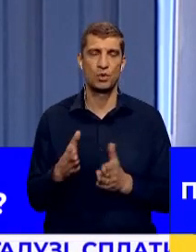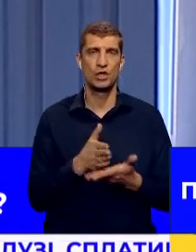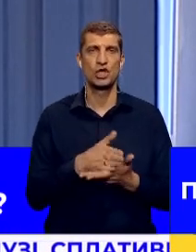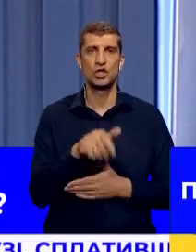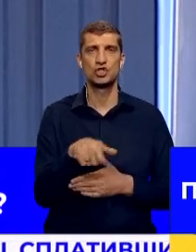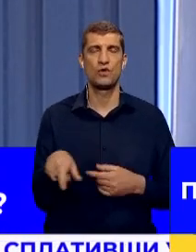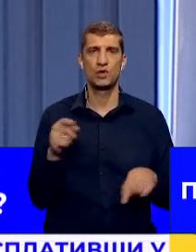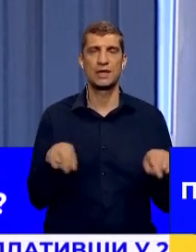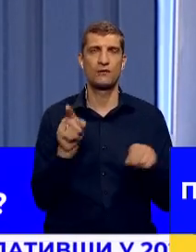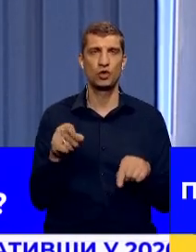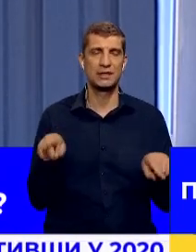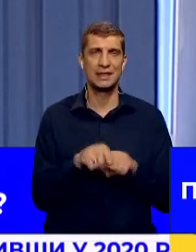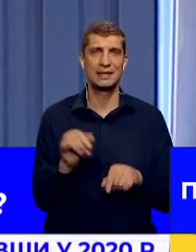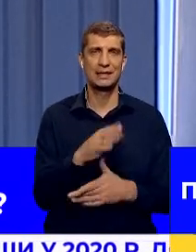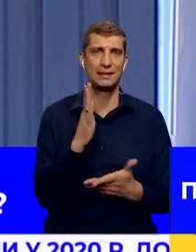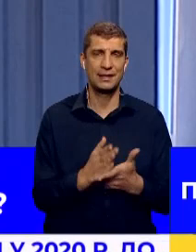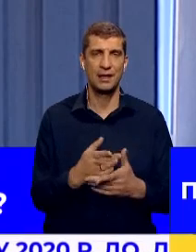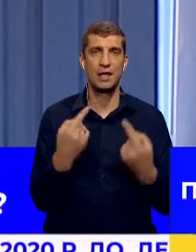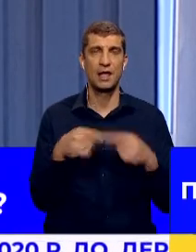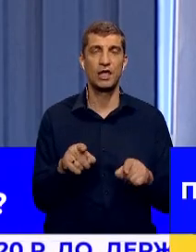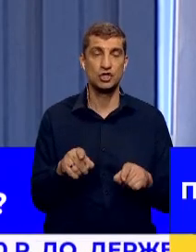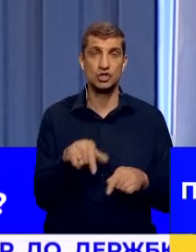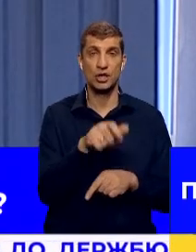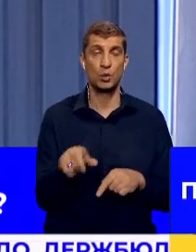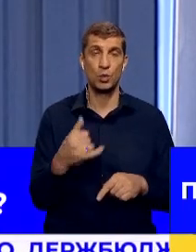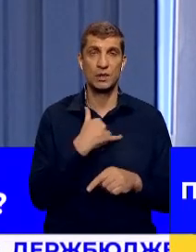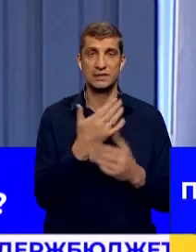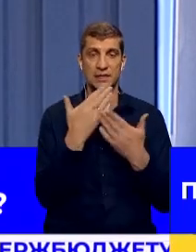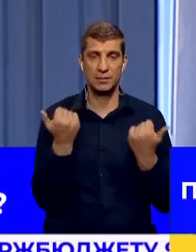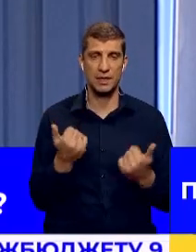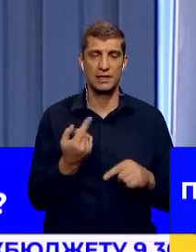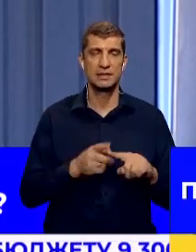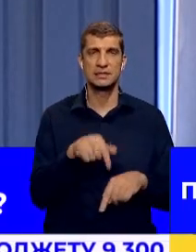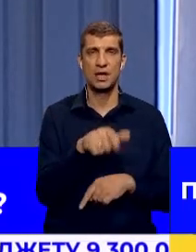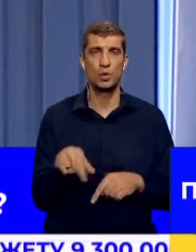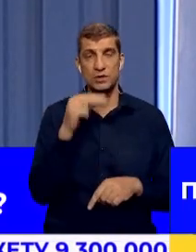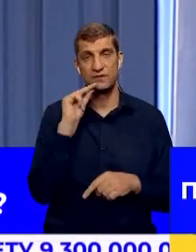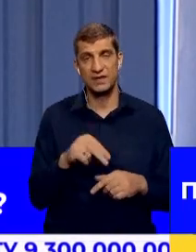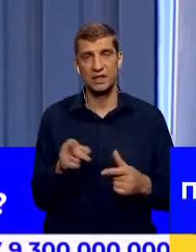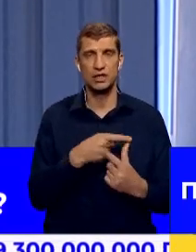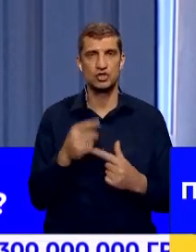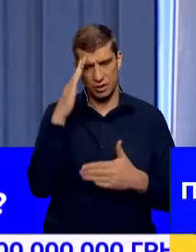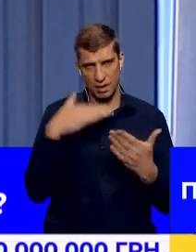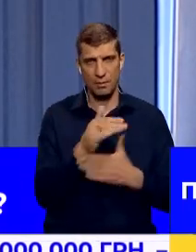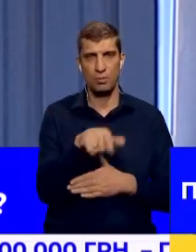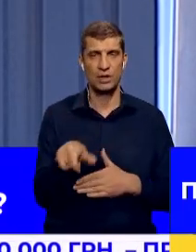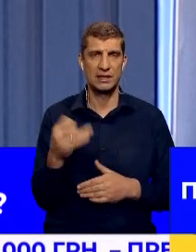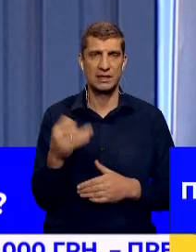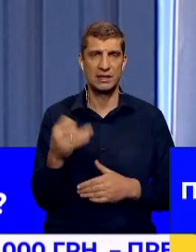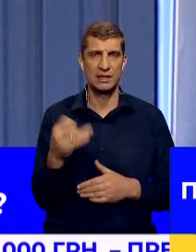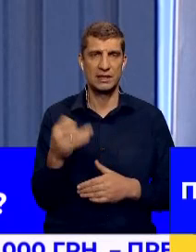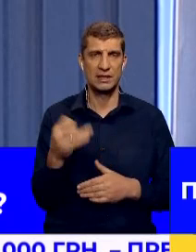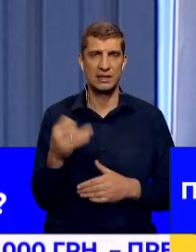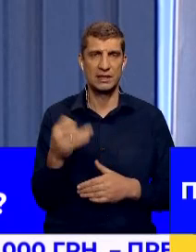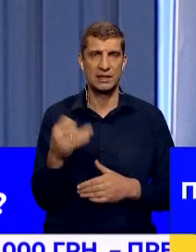вони такі і є. Інших у нас немає. Це люди винні чи політики? Цікавиться він.